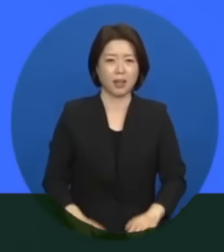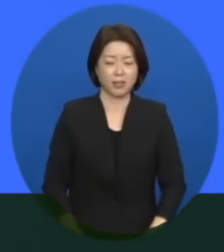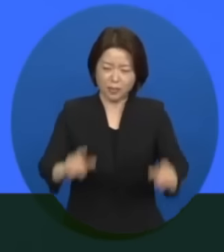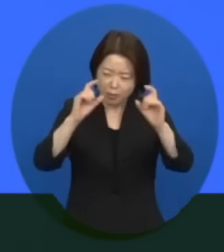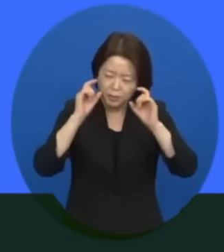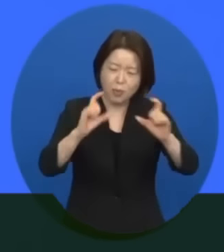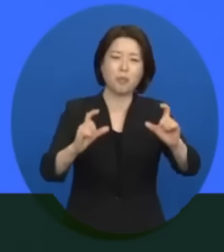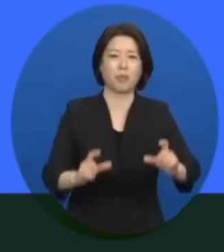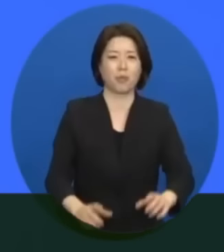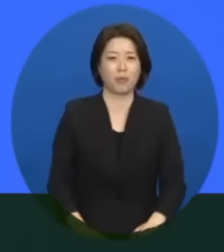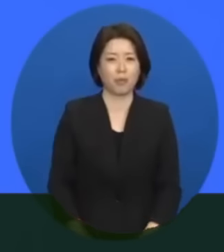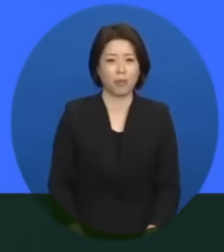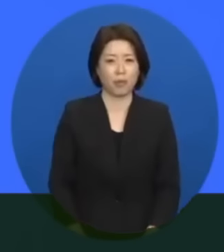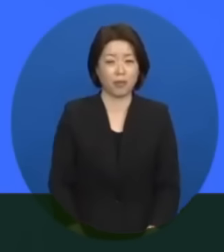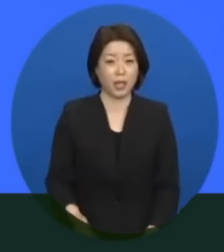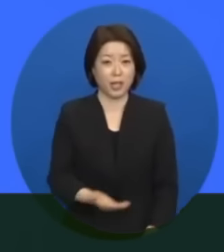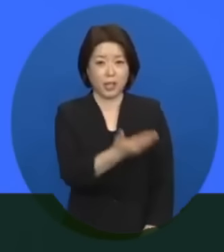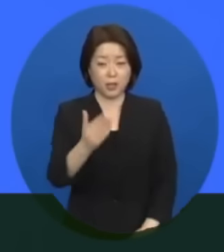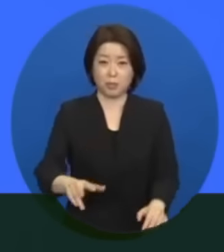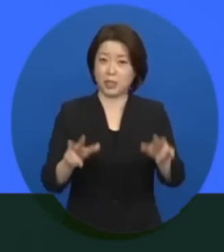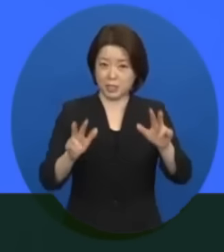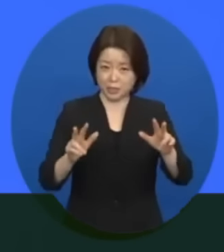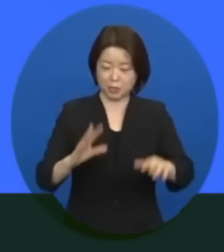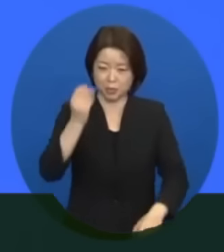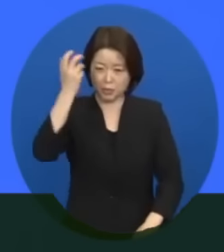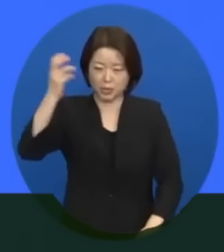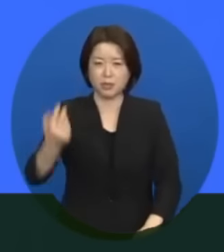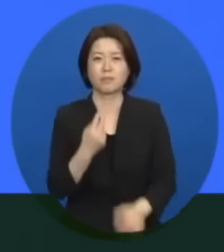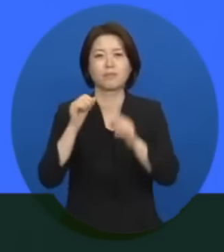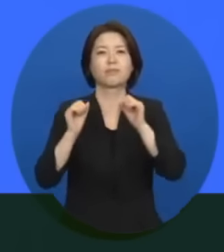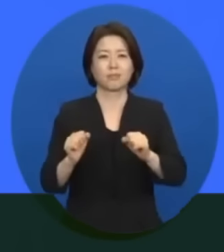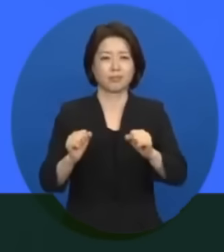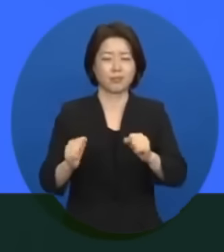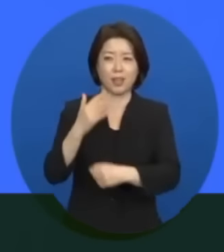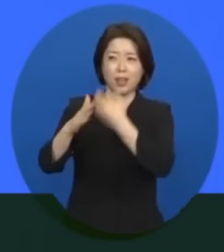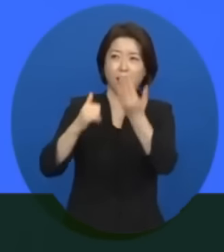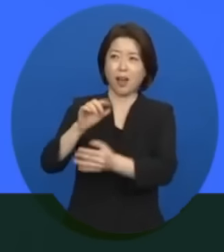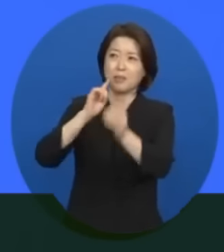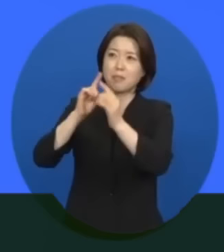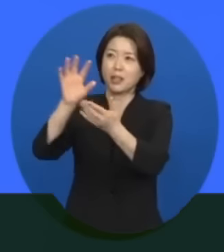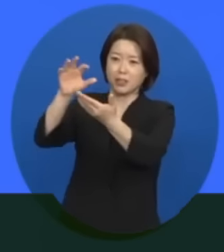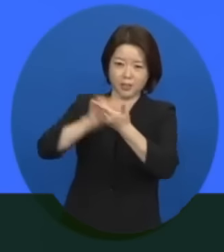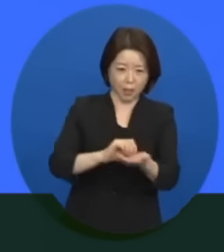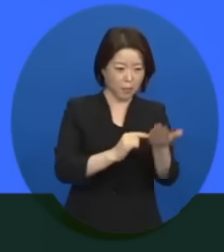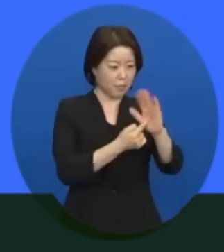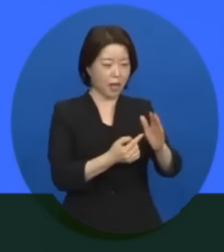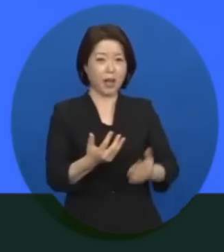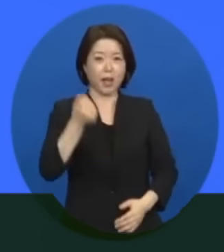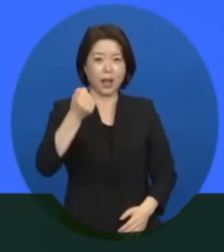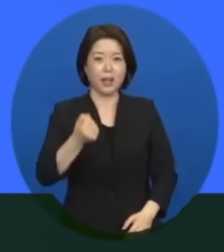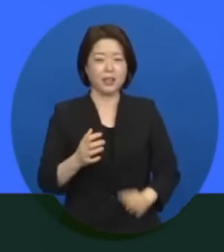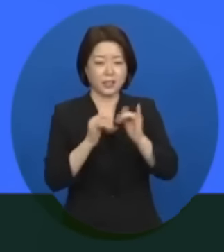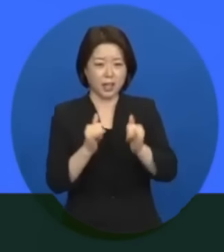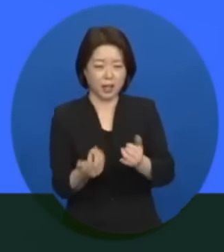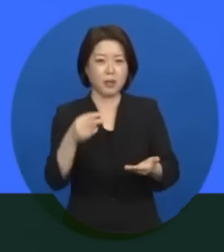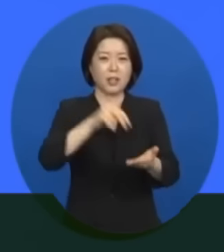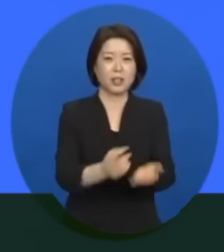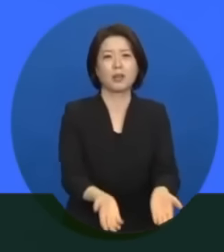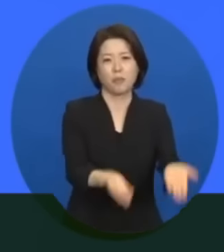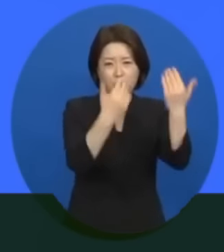있는 거예요 여러분 지금도 성령이 살아계셔서 하나님 말씀이 반응하는 자들을 일으켜 주십니다